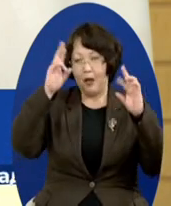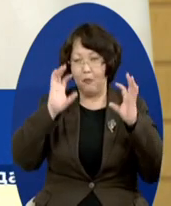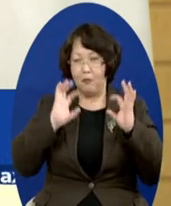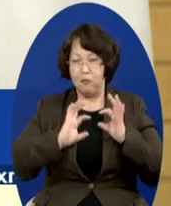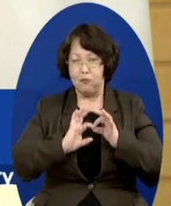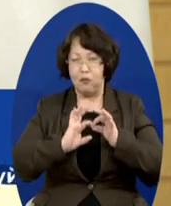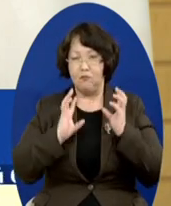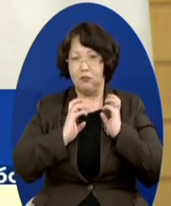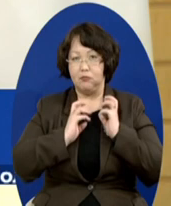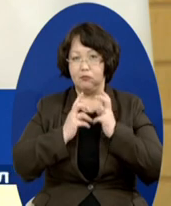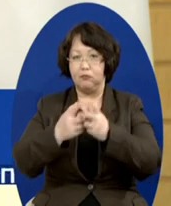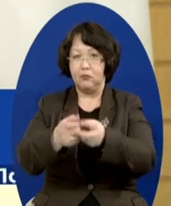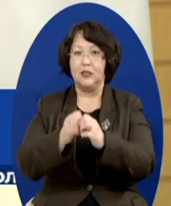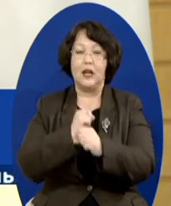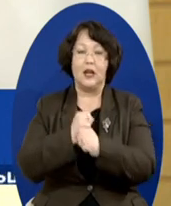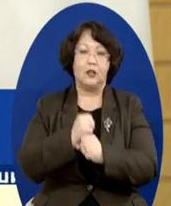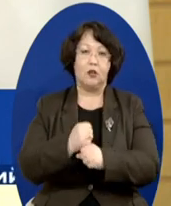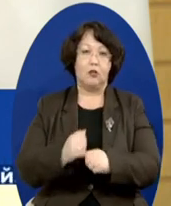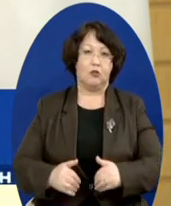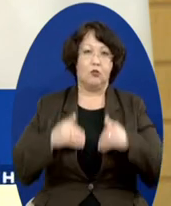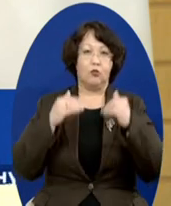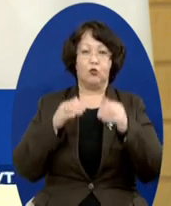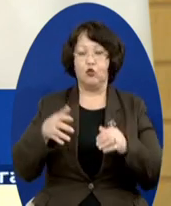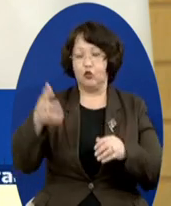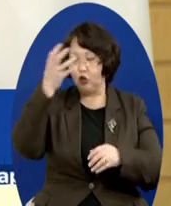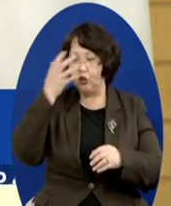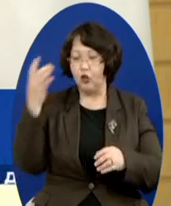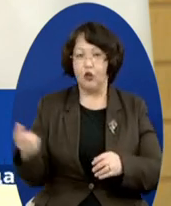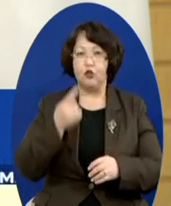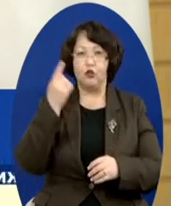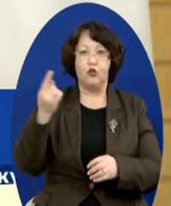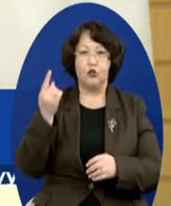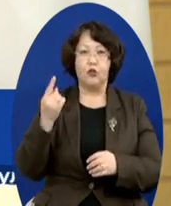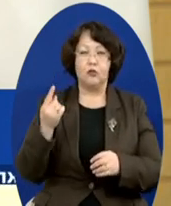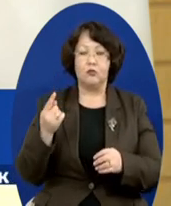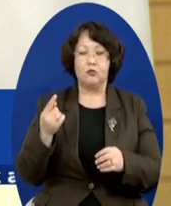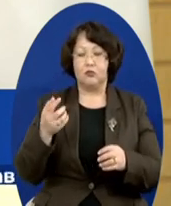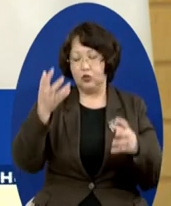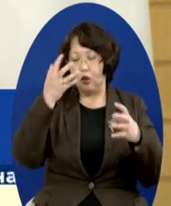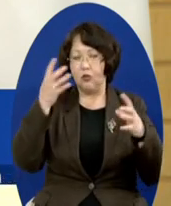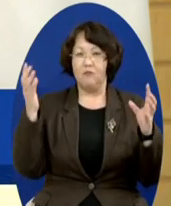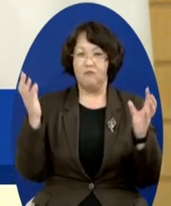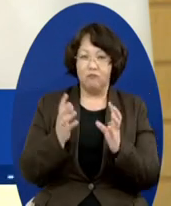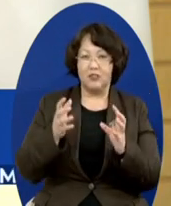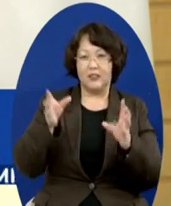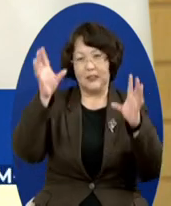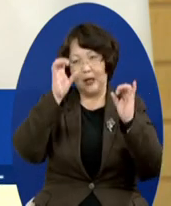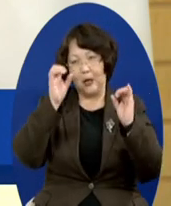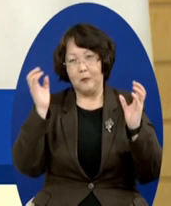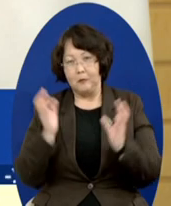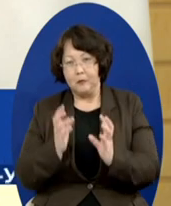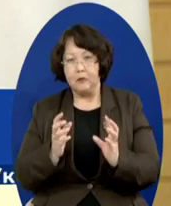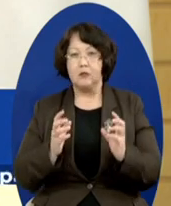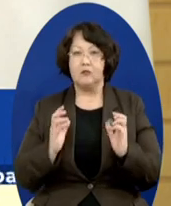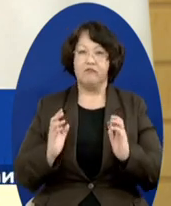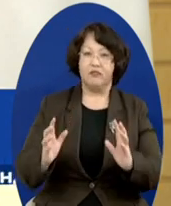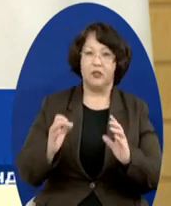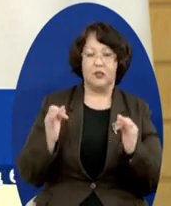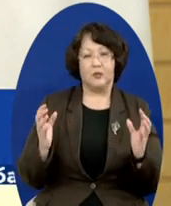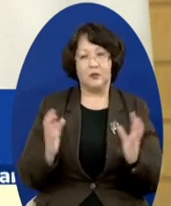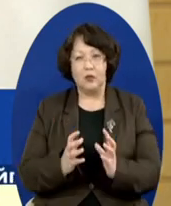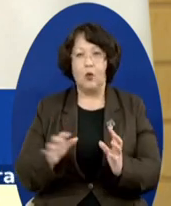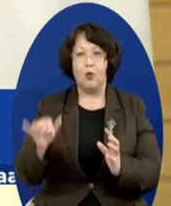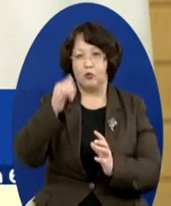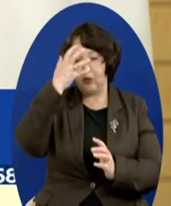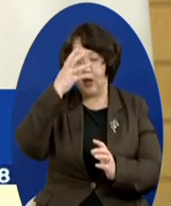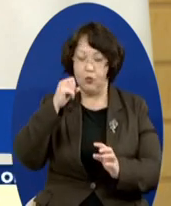гүнзгийрүүлэн хөгжүүлж байна. Хоёр улсын хооронд төр засгийн өндөр дээд түвшний айлчлал тогтмол хэрэгжүүлж, улс төр аюулгүй байдал